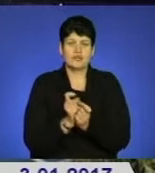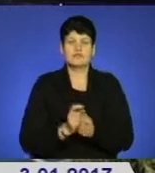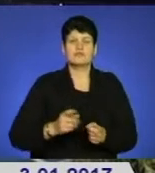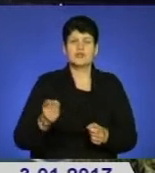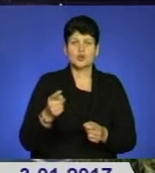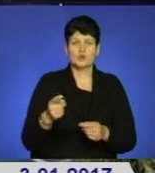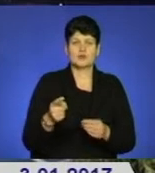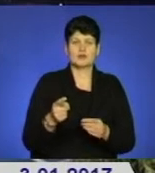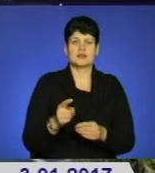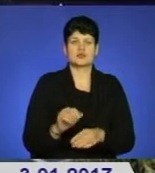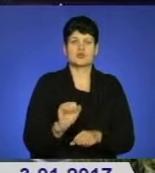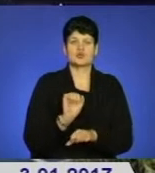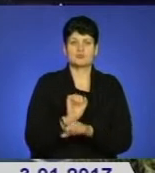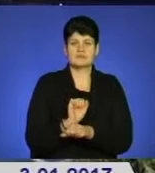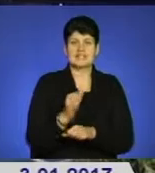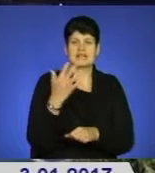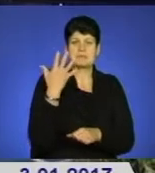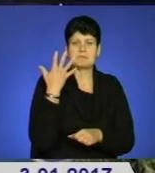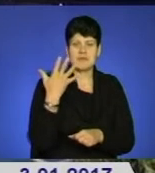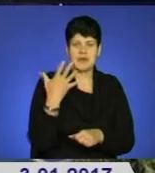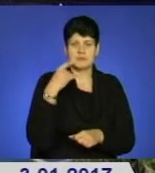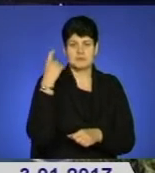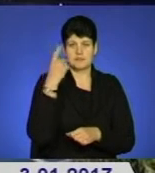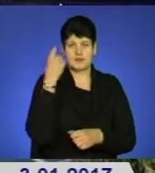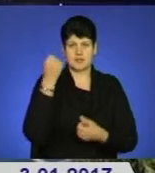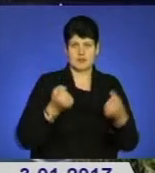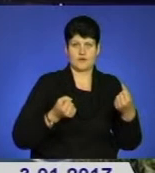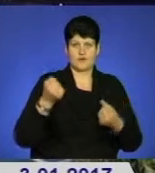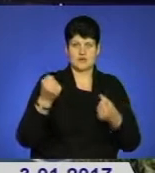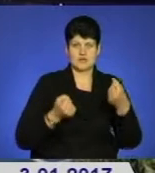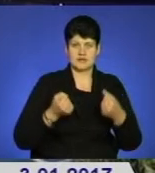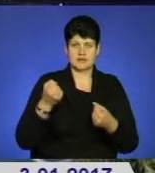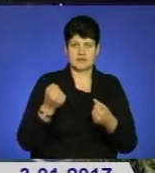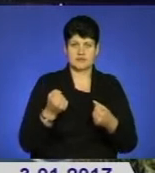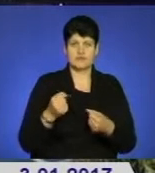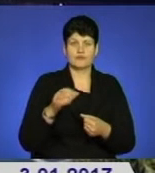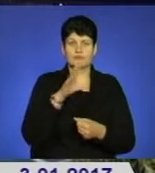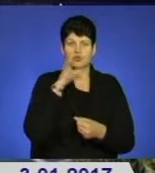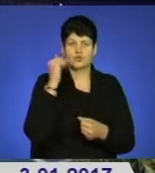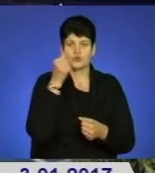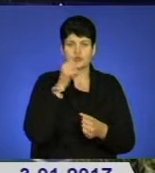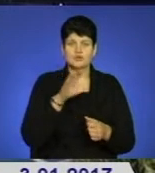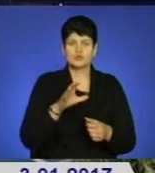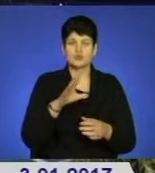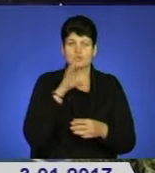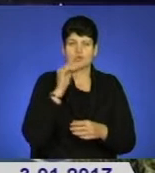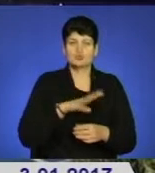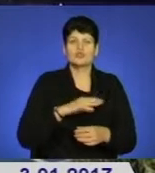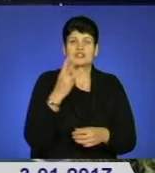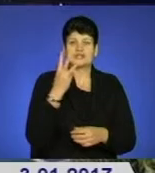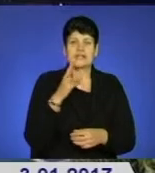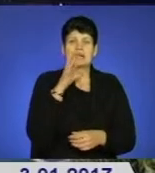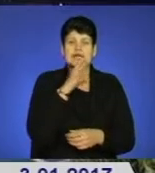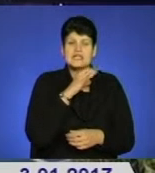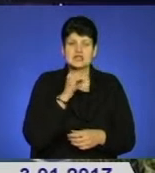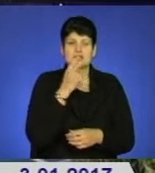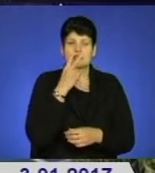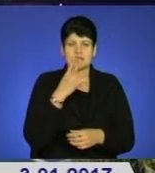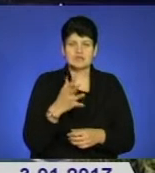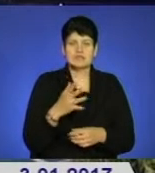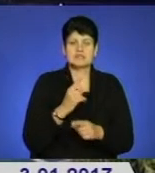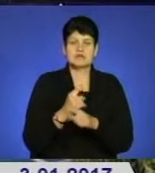протоколи на 5 нетверезих водіїв. У новорічну ніч сталося 3 крадіжки. Окрім того, незважаючи на заборону, та численні